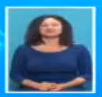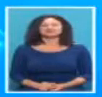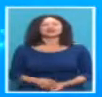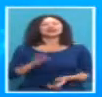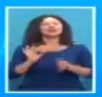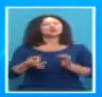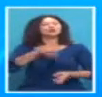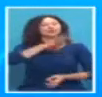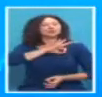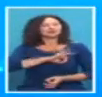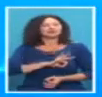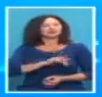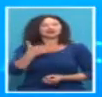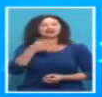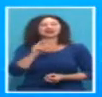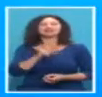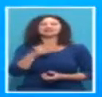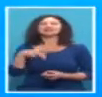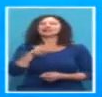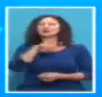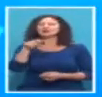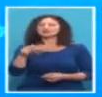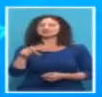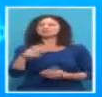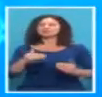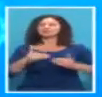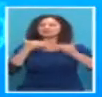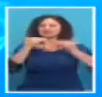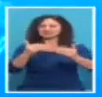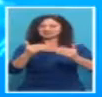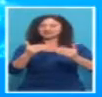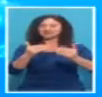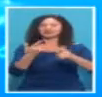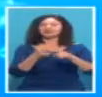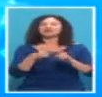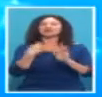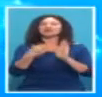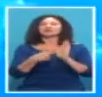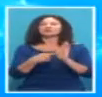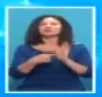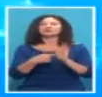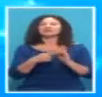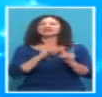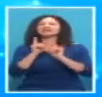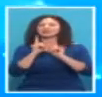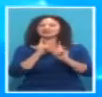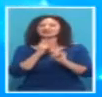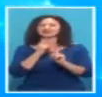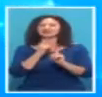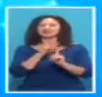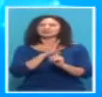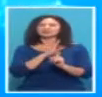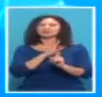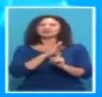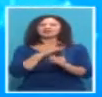Норма потребления газа для кустанайцев и жителей области повысится. Этот вопрос на повестке дня члены общественного совета рассмотрели